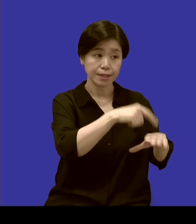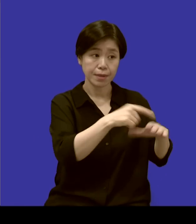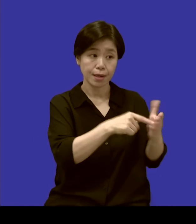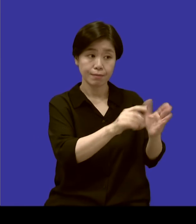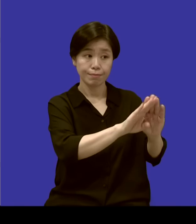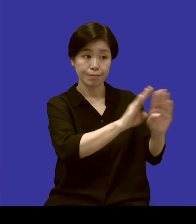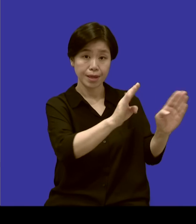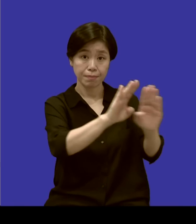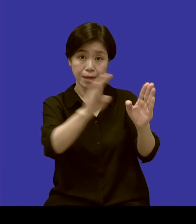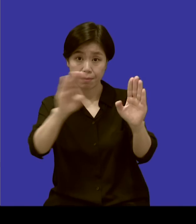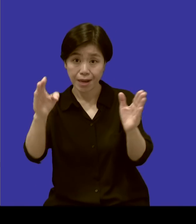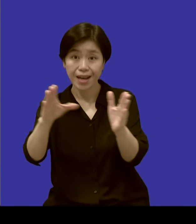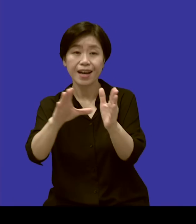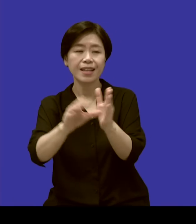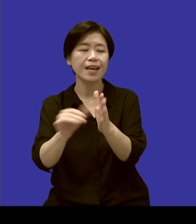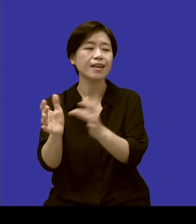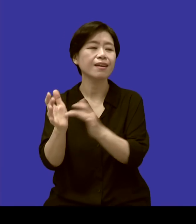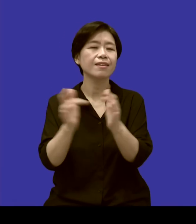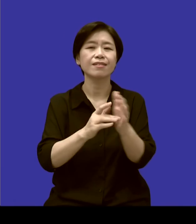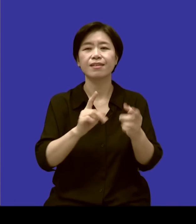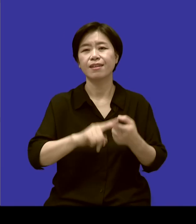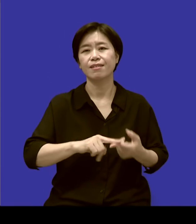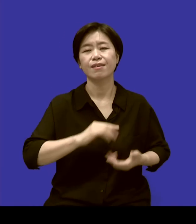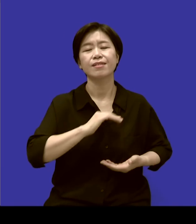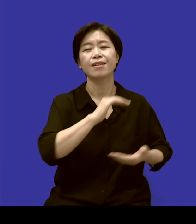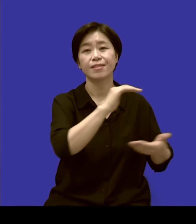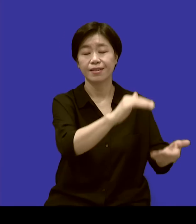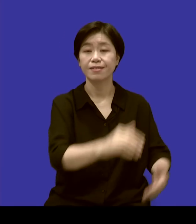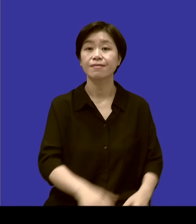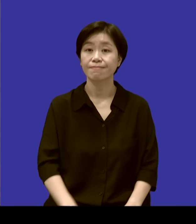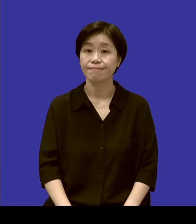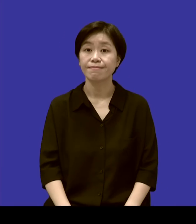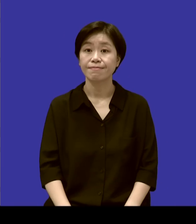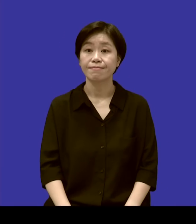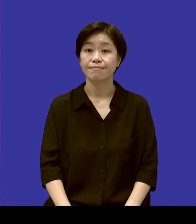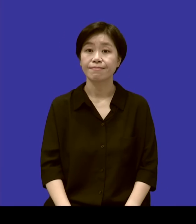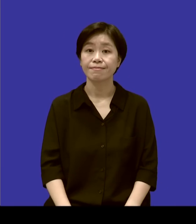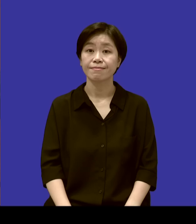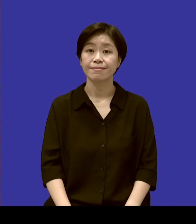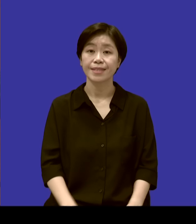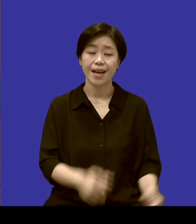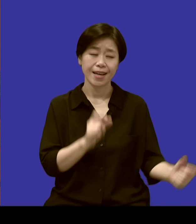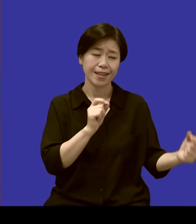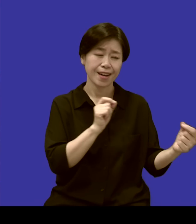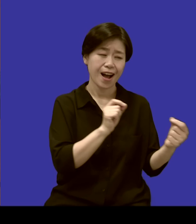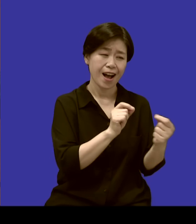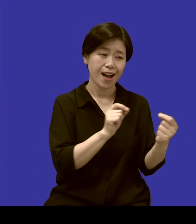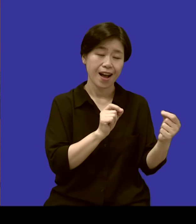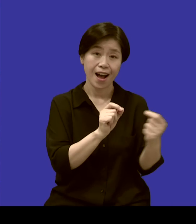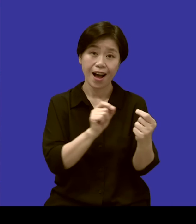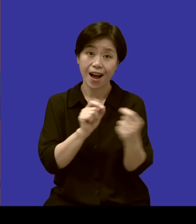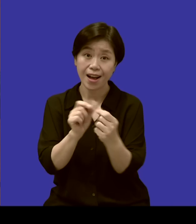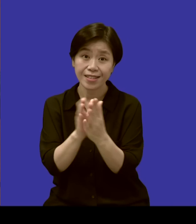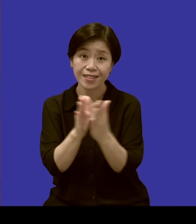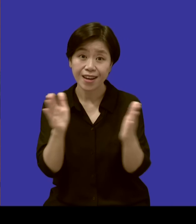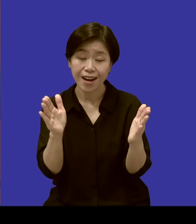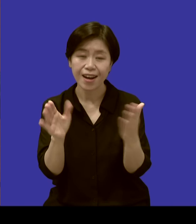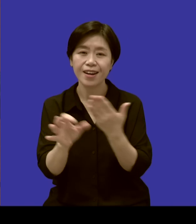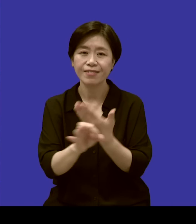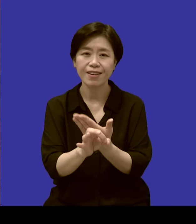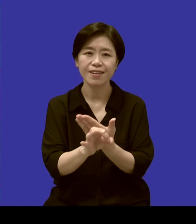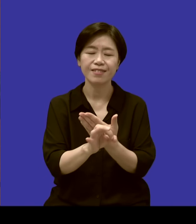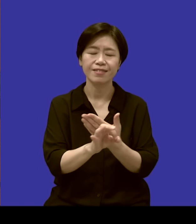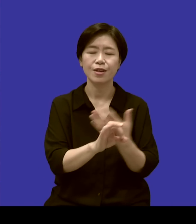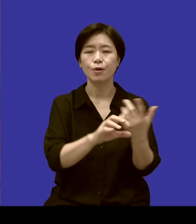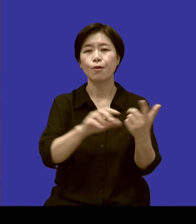때는 복음을, 예수님을 전하고 예. 그래서 가까워지기 시작해요. 그러면 뭐 감추는 게 없어지기